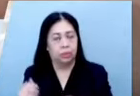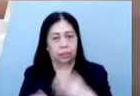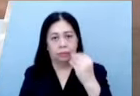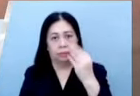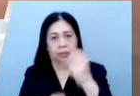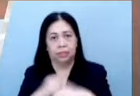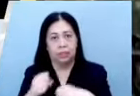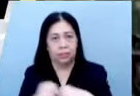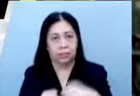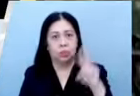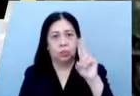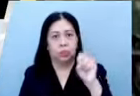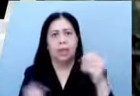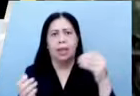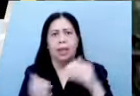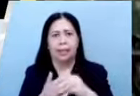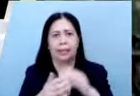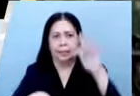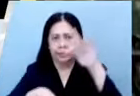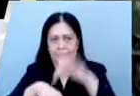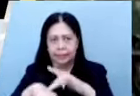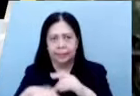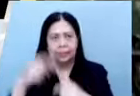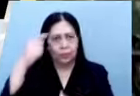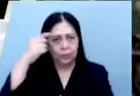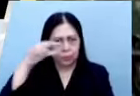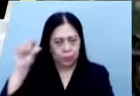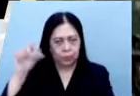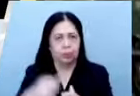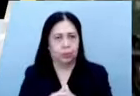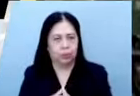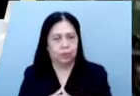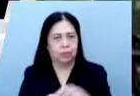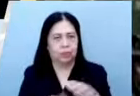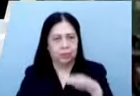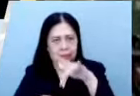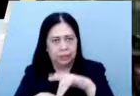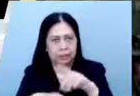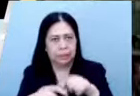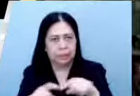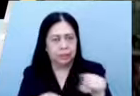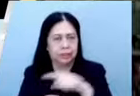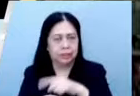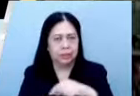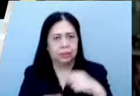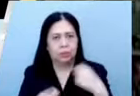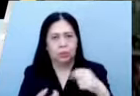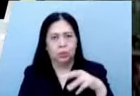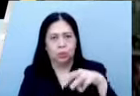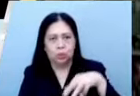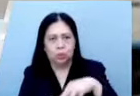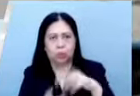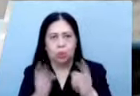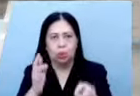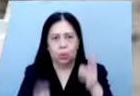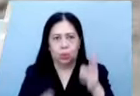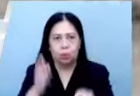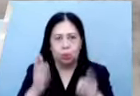muling nakarating sa buwan. Ito yung mag-touchdown o lumapag sa lunar surface ang uncrewed six-legged robot lander, ang Odysseus.